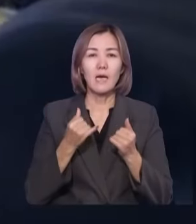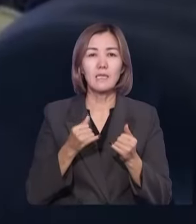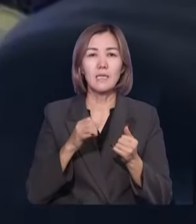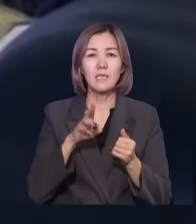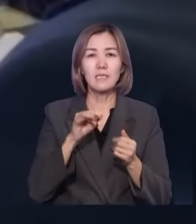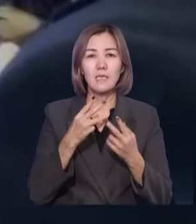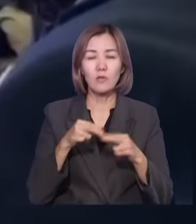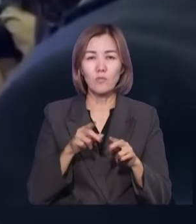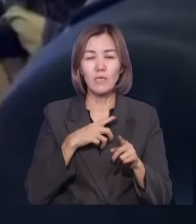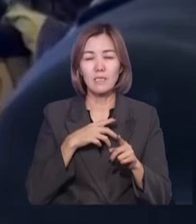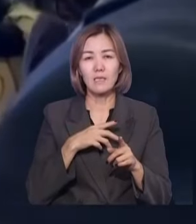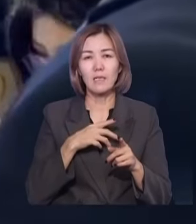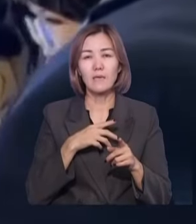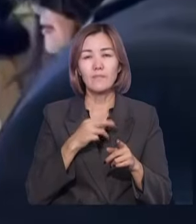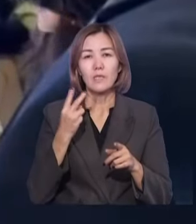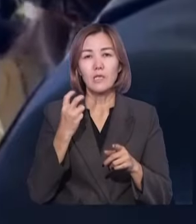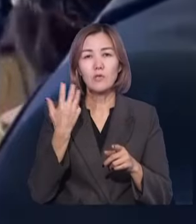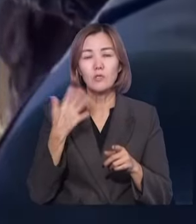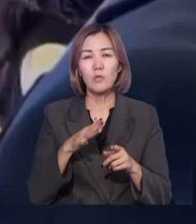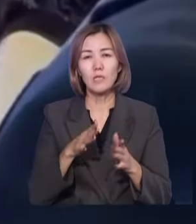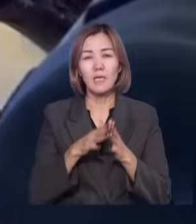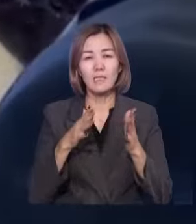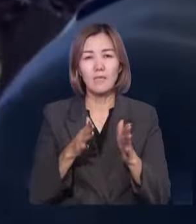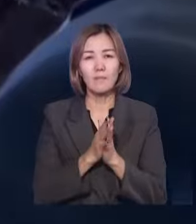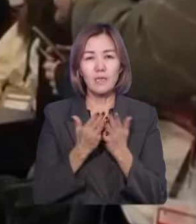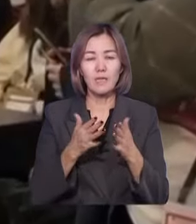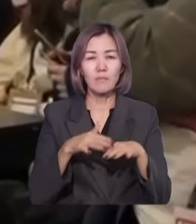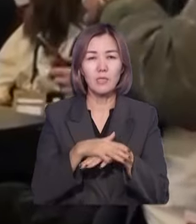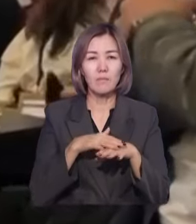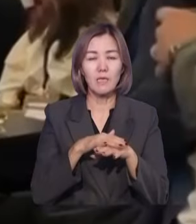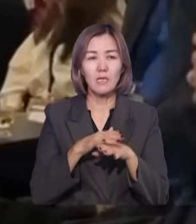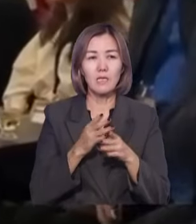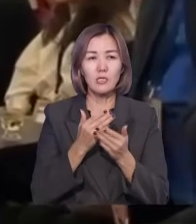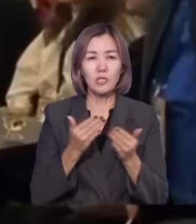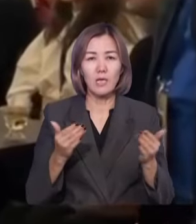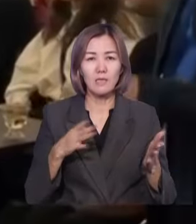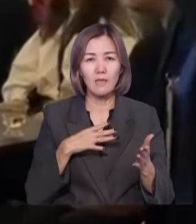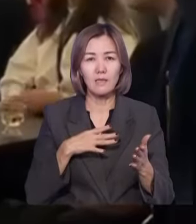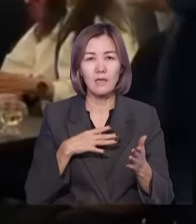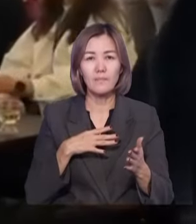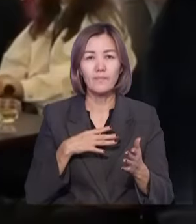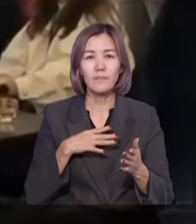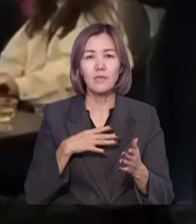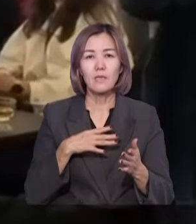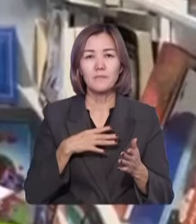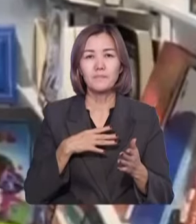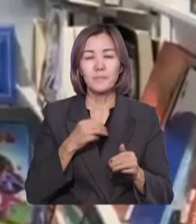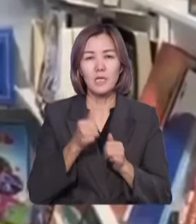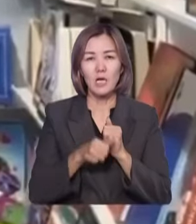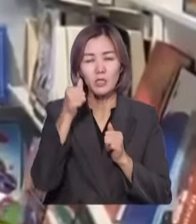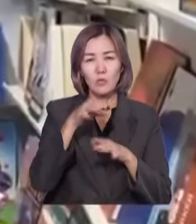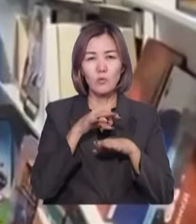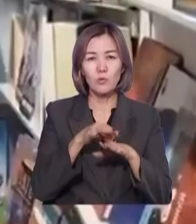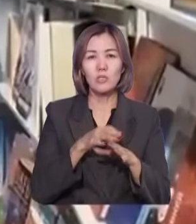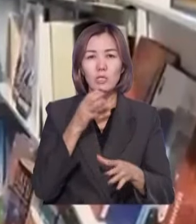арнайы стенд ұйымдастырылды. Сәйкесінше 250-ден астам кітап жәрмеңкеде жинақталды. Айта кетейік, франк фьючер бекмеш жыл сайын